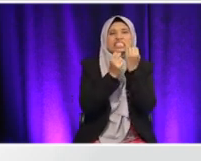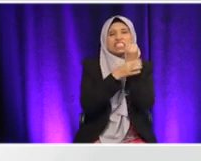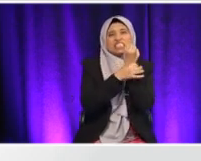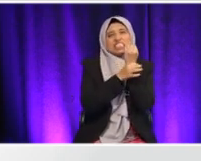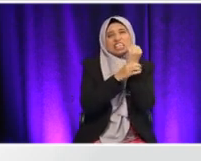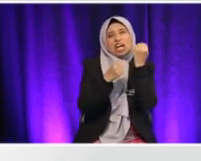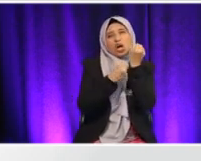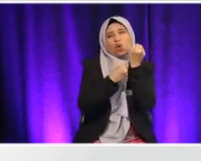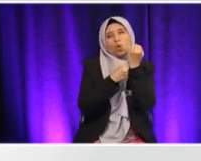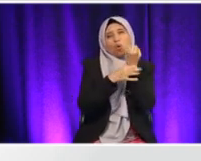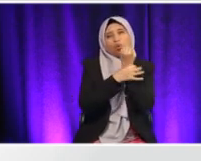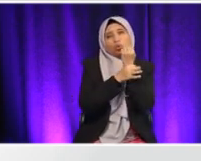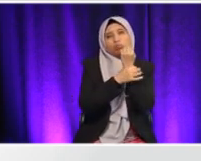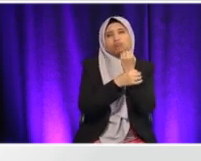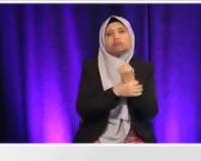betul